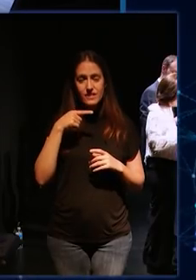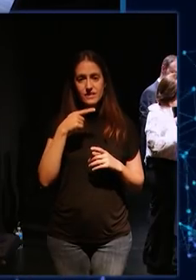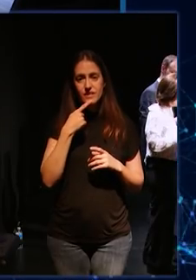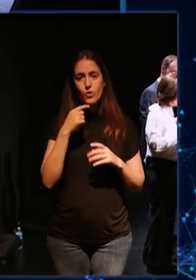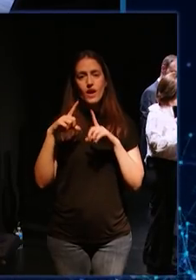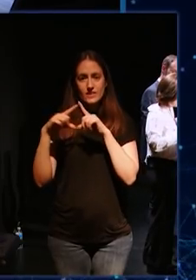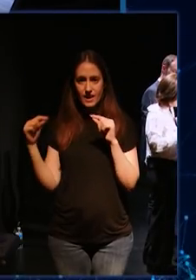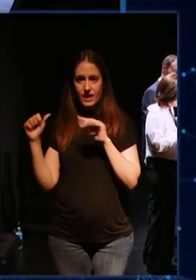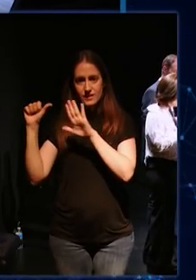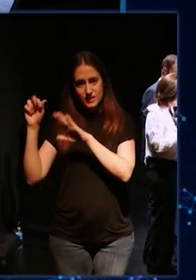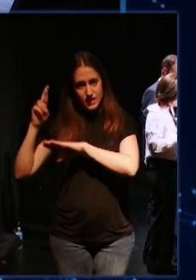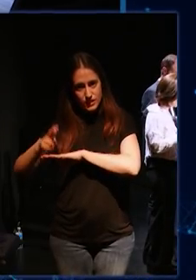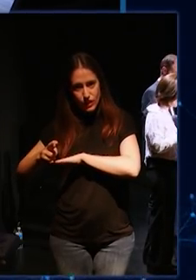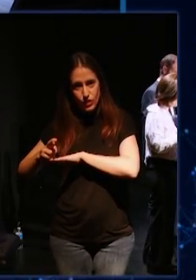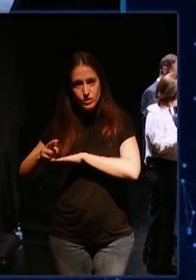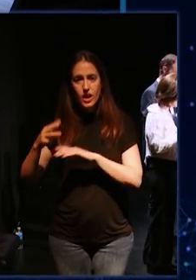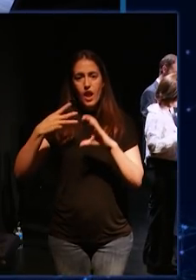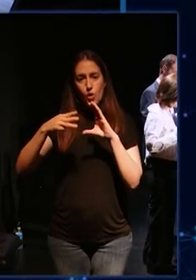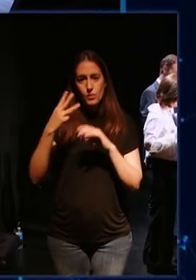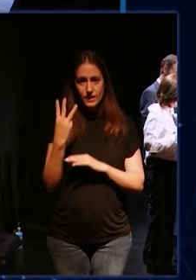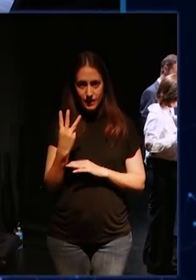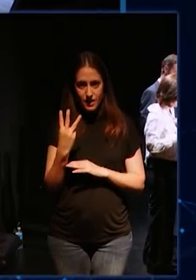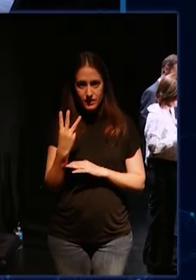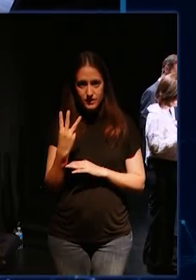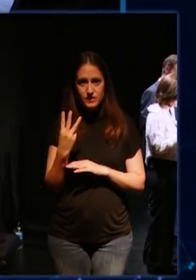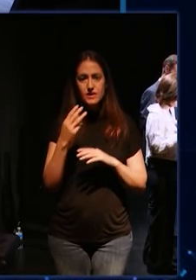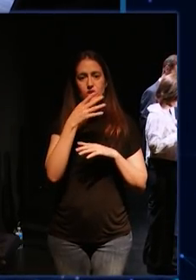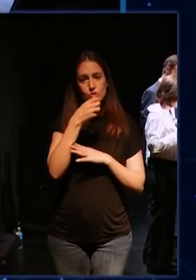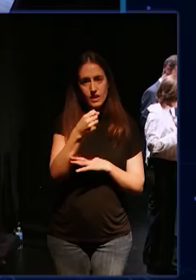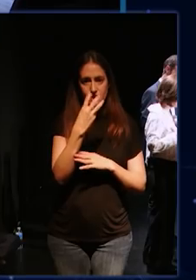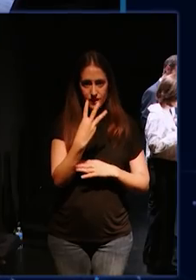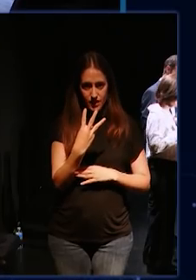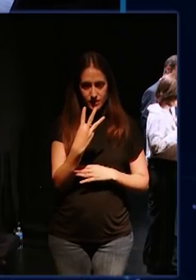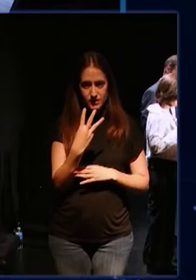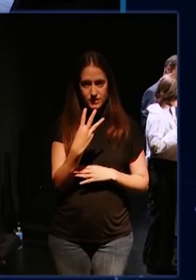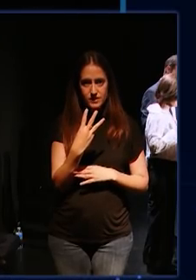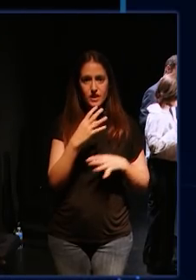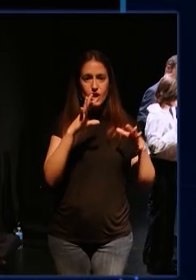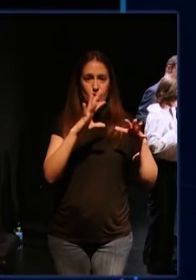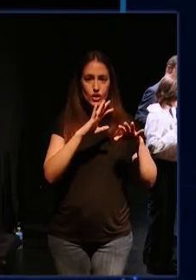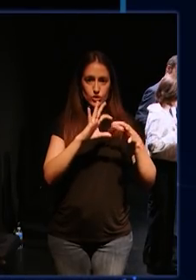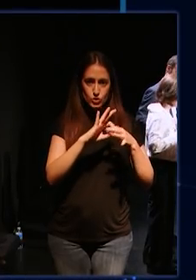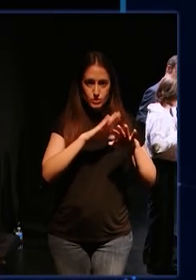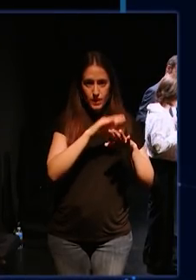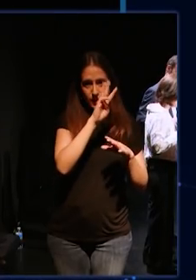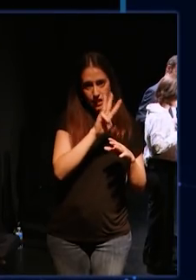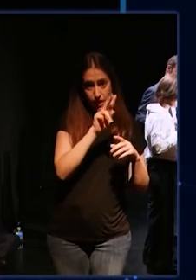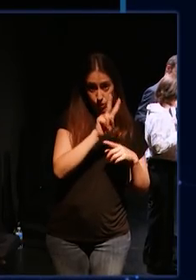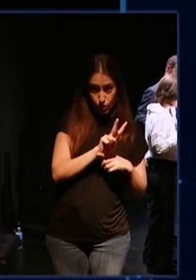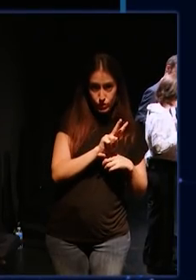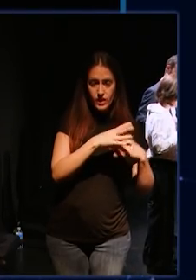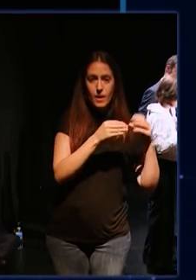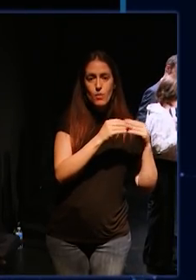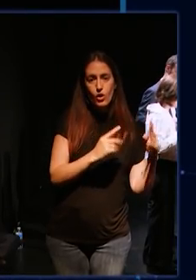Esquerra Republicana, 6 regidors. La CUP, 3 regidors. Partit Socialista, 3. Junts per Cardedeu, 2. Demòcrates